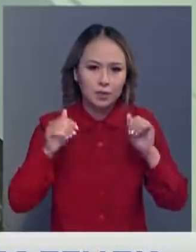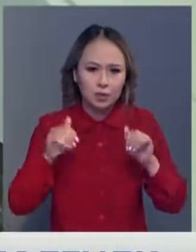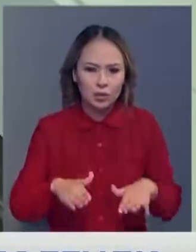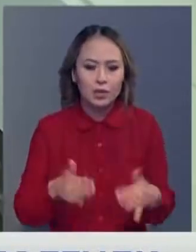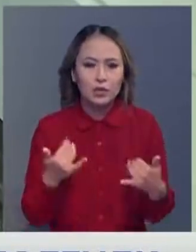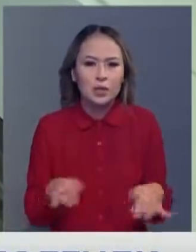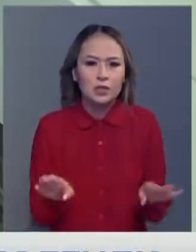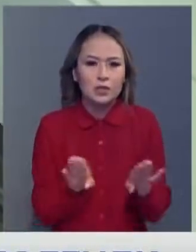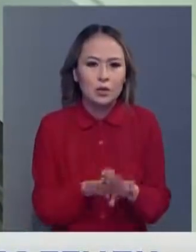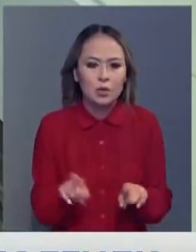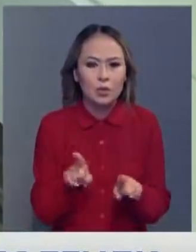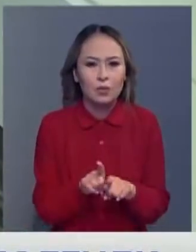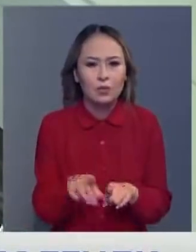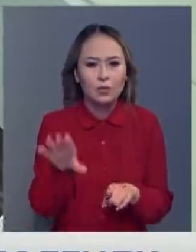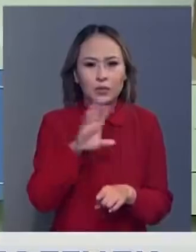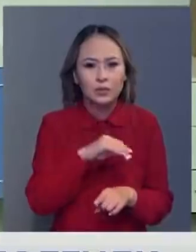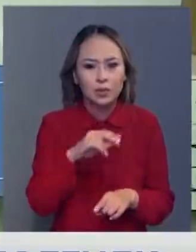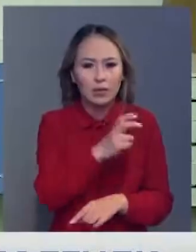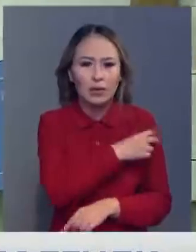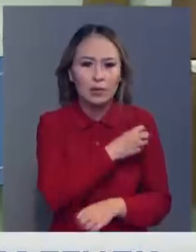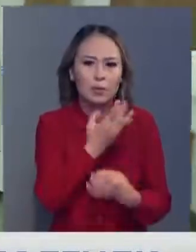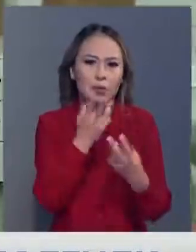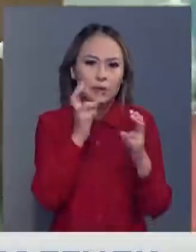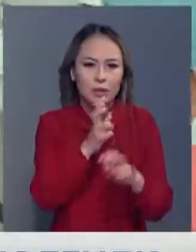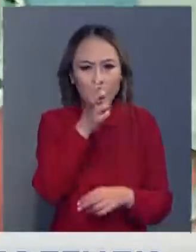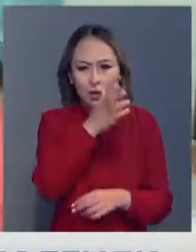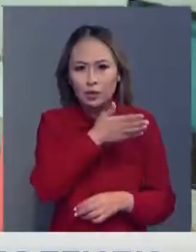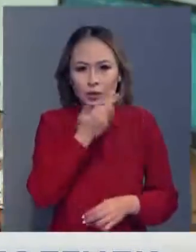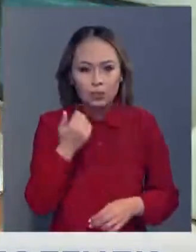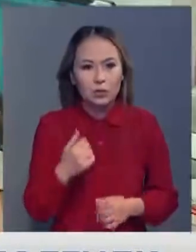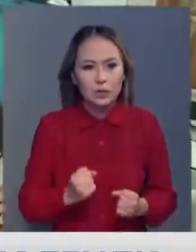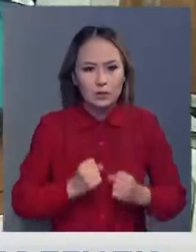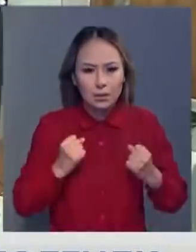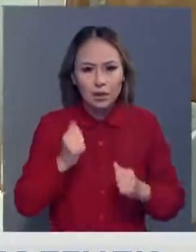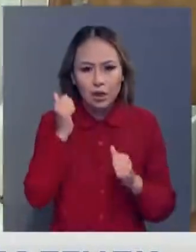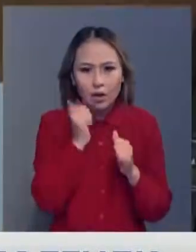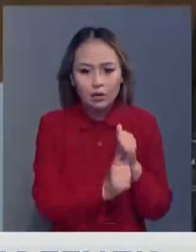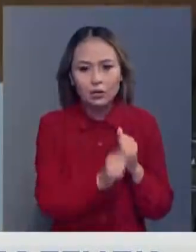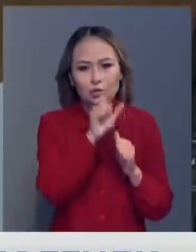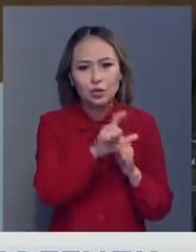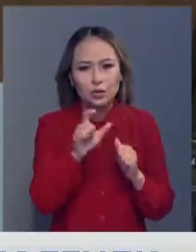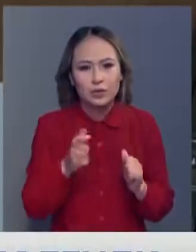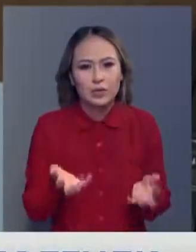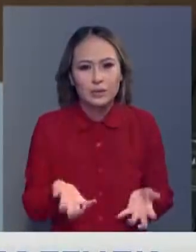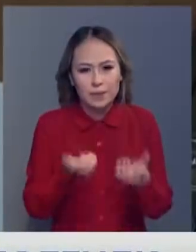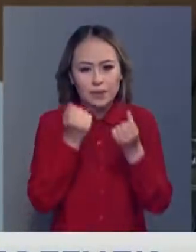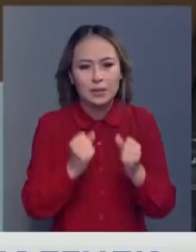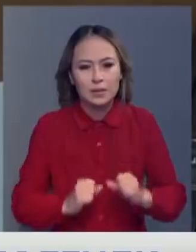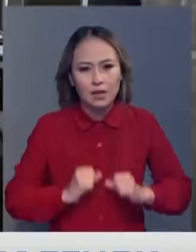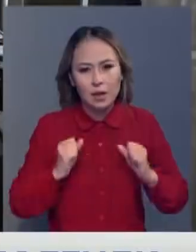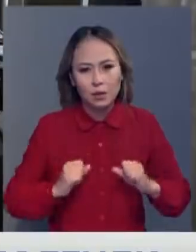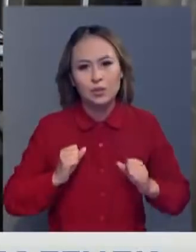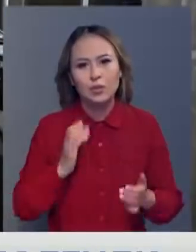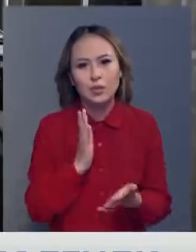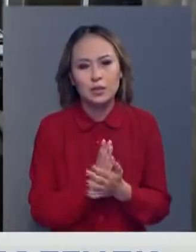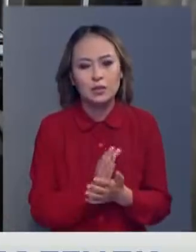Құрал жоғы кендеп, дәргерлер қол ұсырып отырған жоқ. Олар алдына келген әр бір адамның өмірін сақтап қалуға тұрысы бақ жатыр.